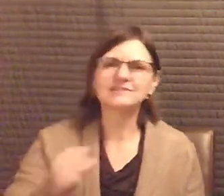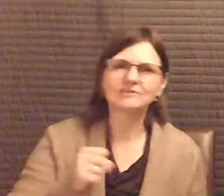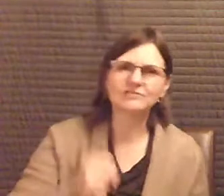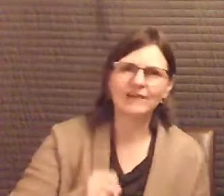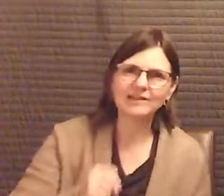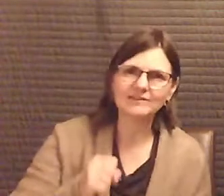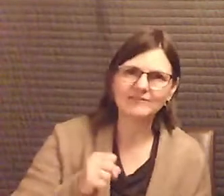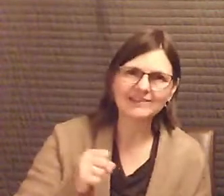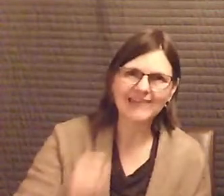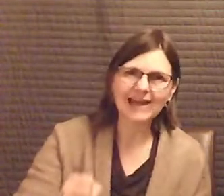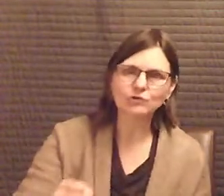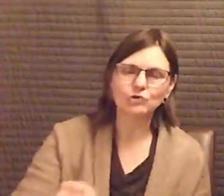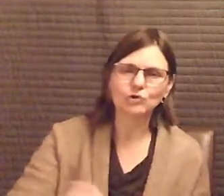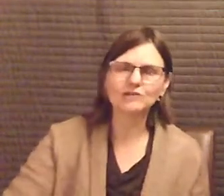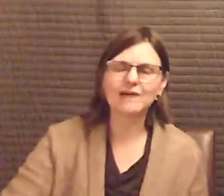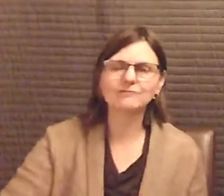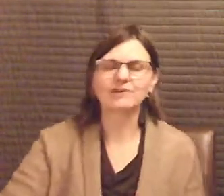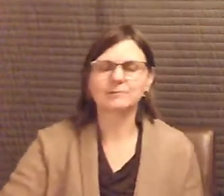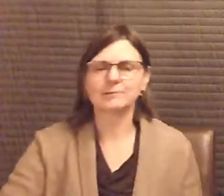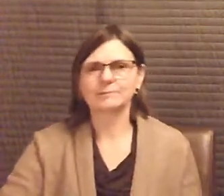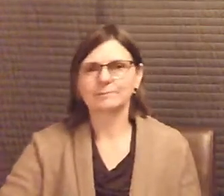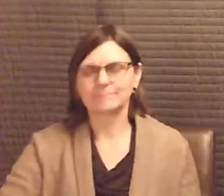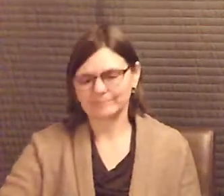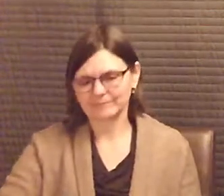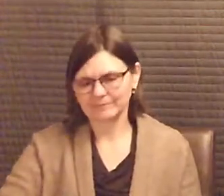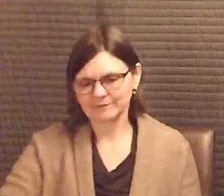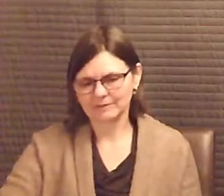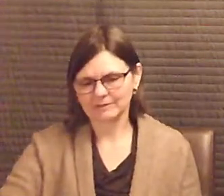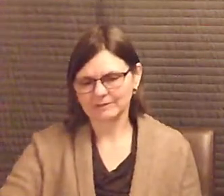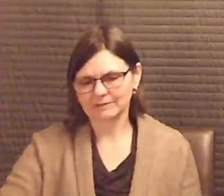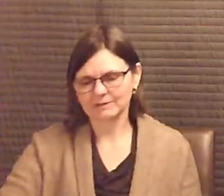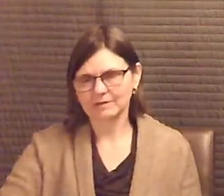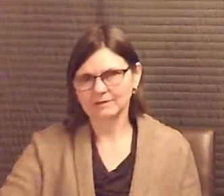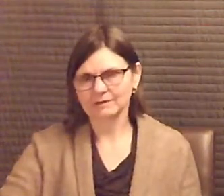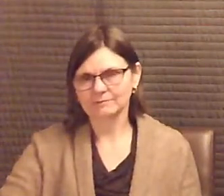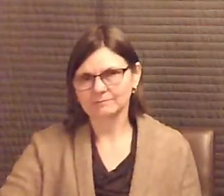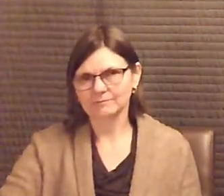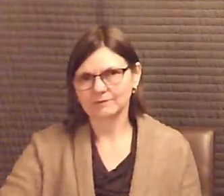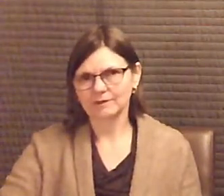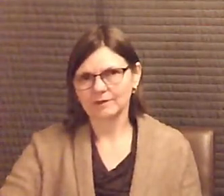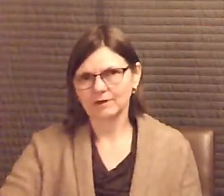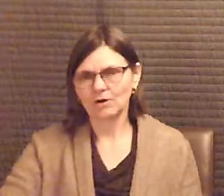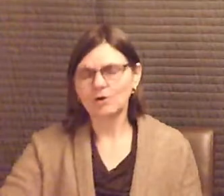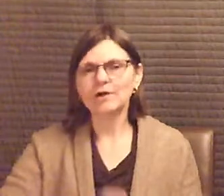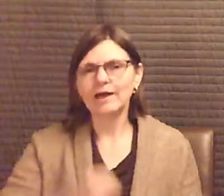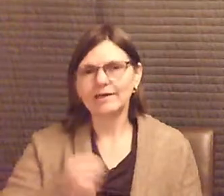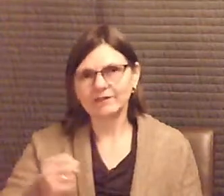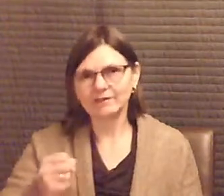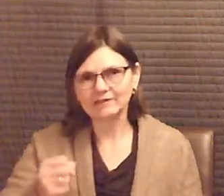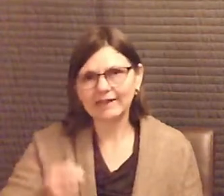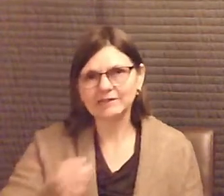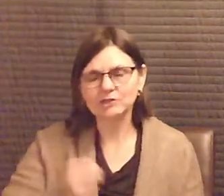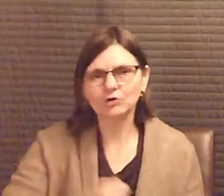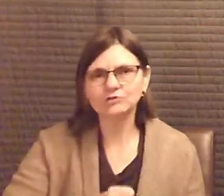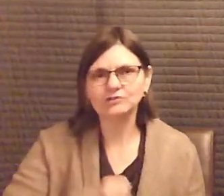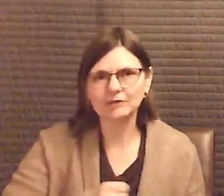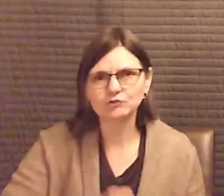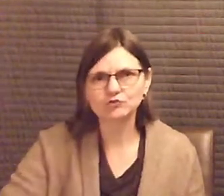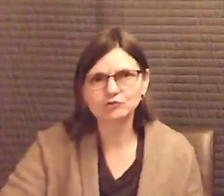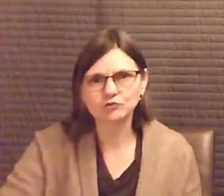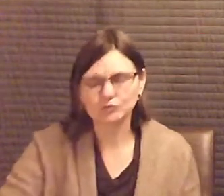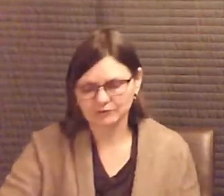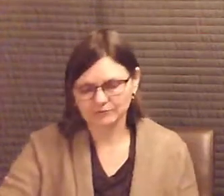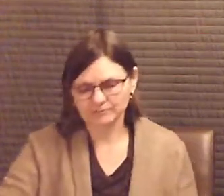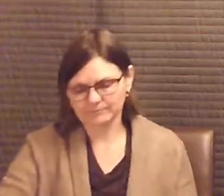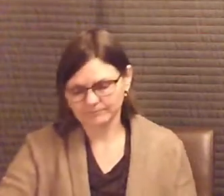dat wij de wij daardoor god gaan verwerpen door mannen doorzoeken had sensor en degenen die god naar ons